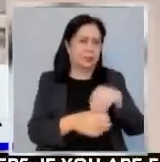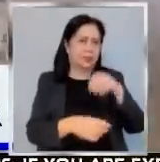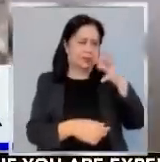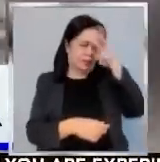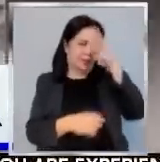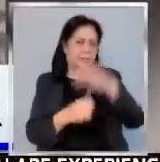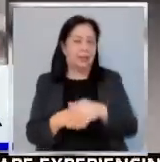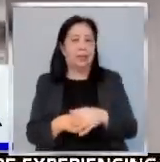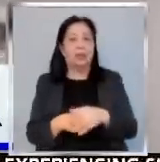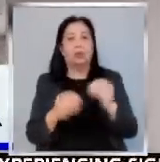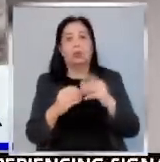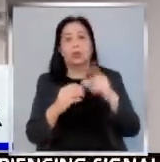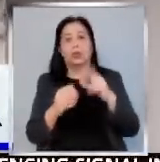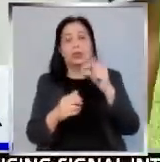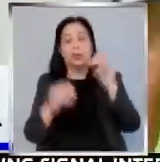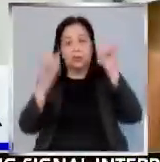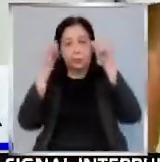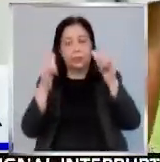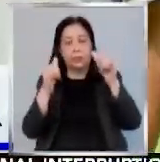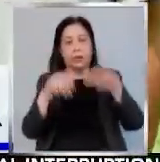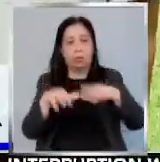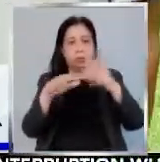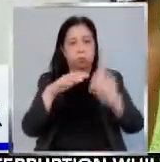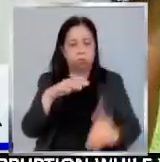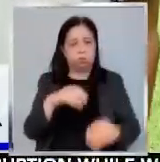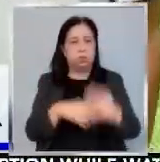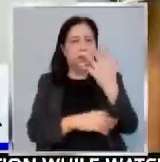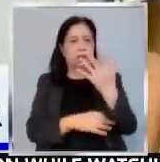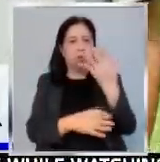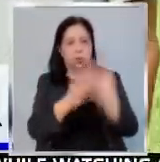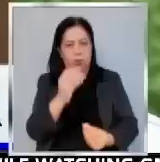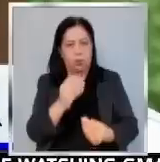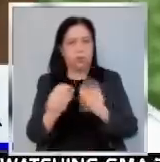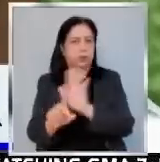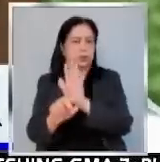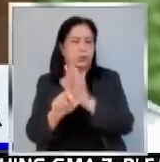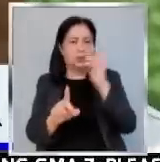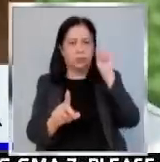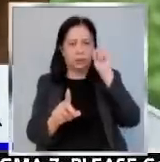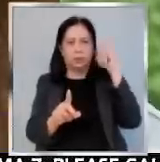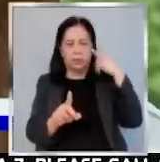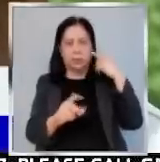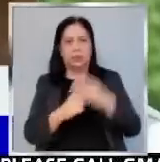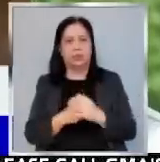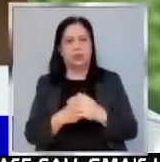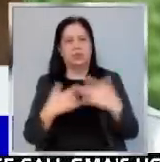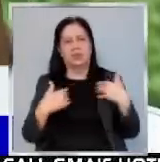30 baka ang nalunod kahapon ng madaling araw. Lima ang nawala kay Alfredo Panopio. Parang nanghina po